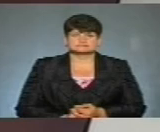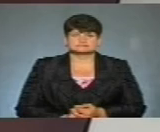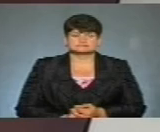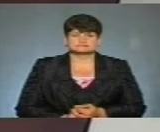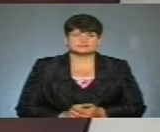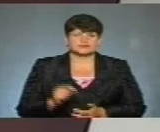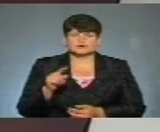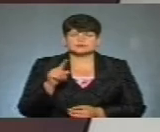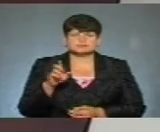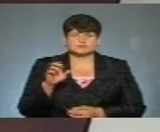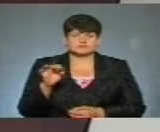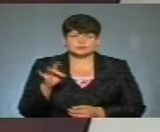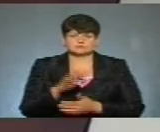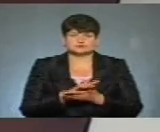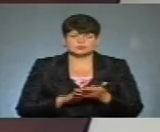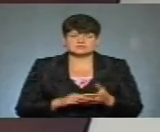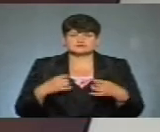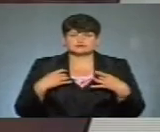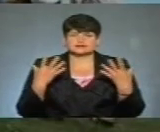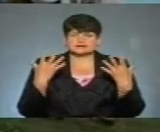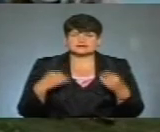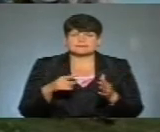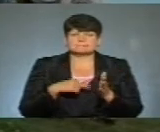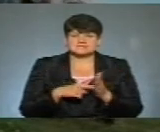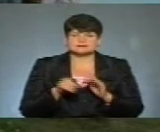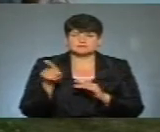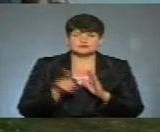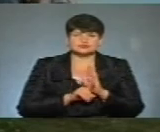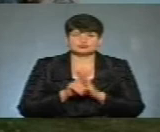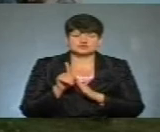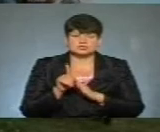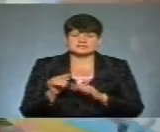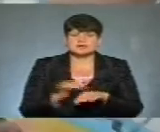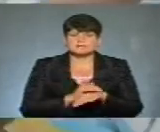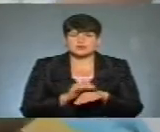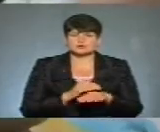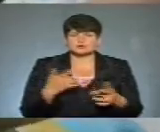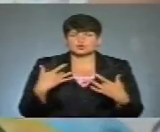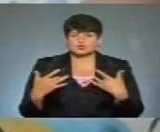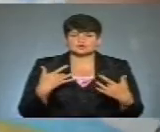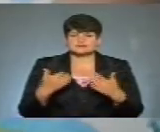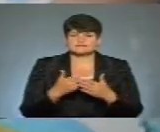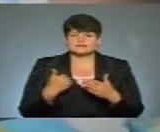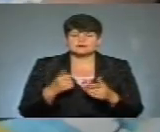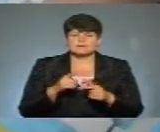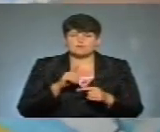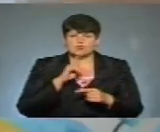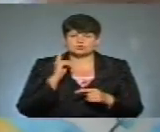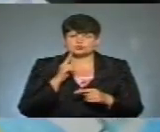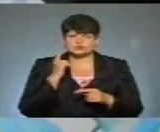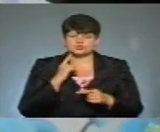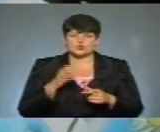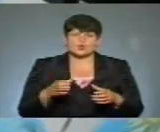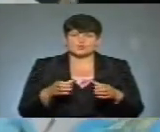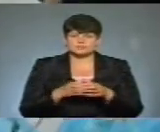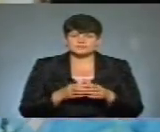У Зборові триває святкування Дня міста. Там розпочинається акустичний благодійний концерт від молодіжного націоналістичного конгресу.